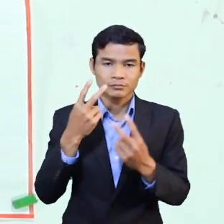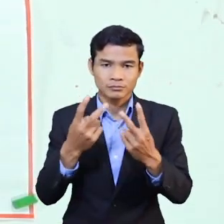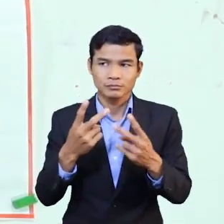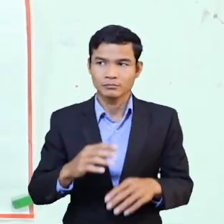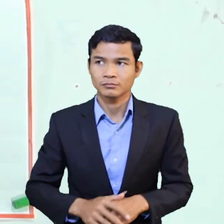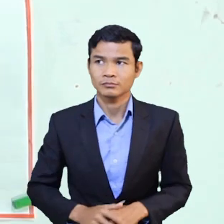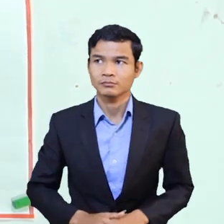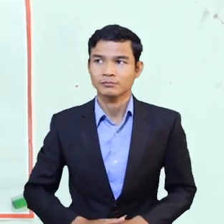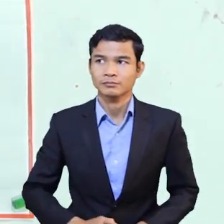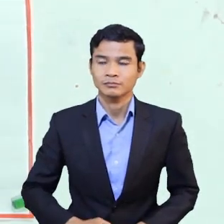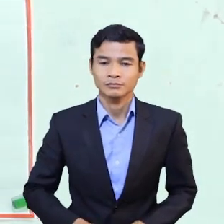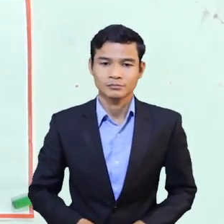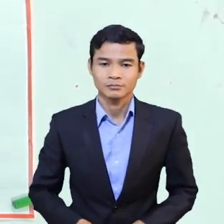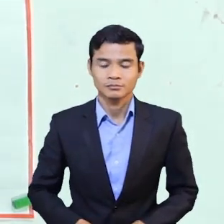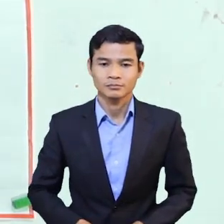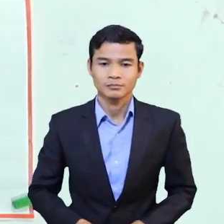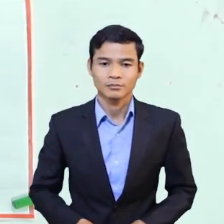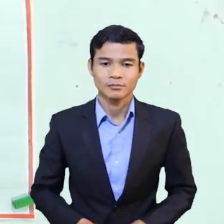chà.